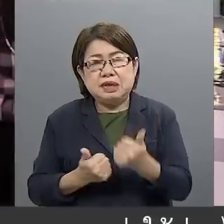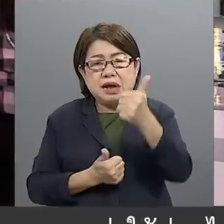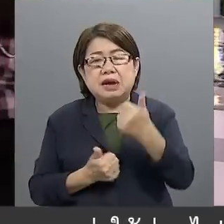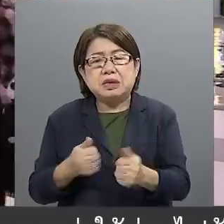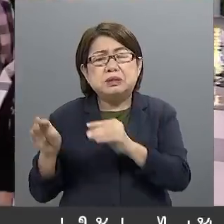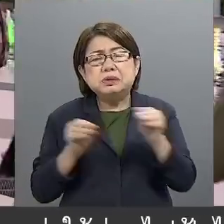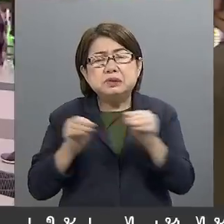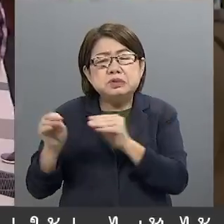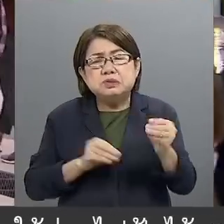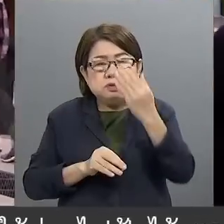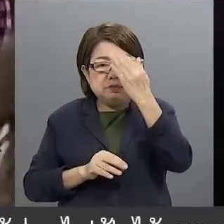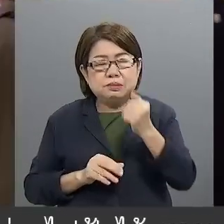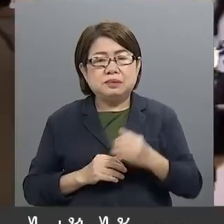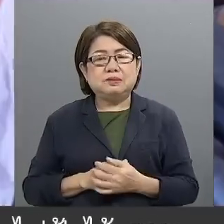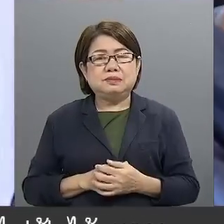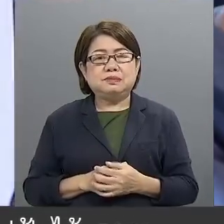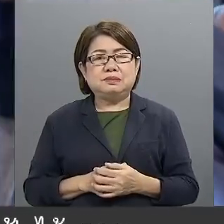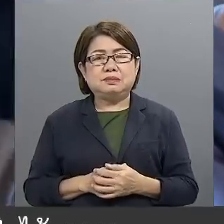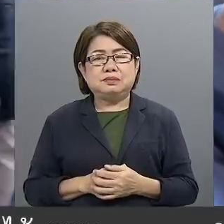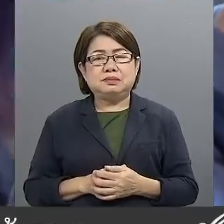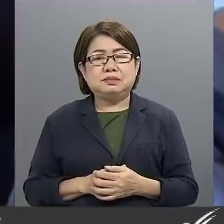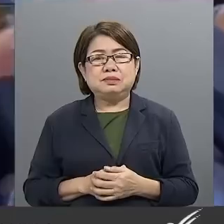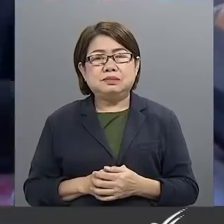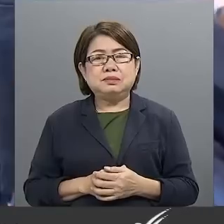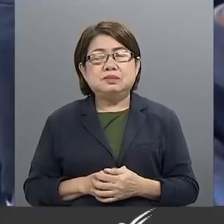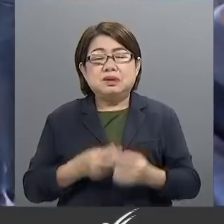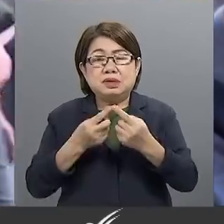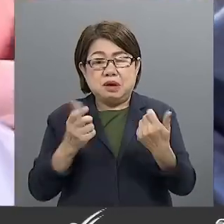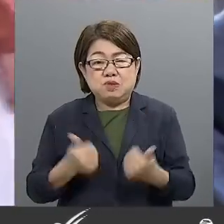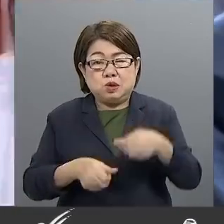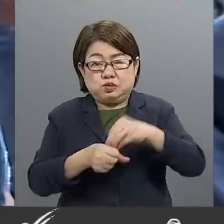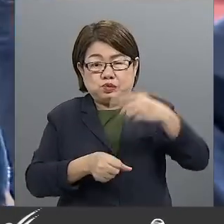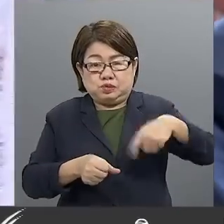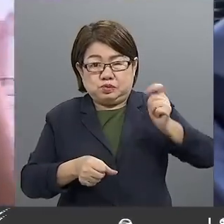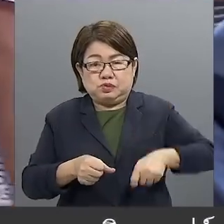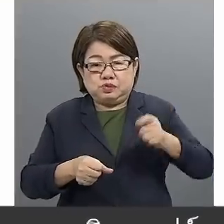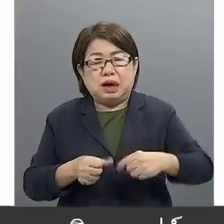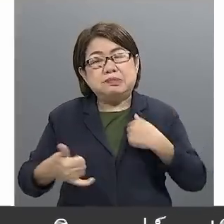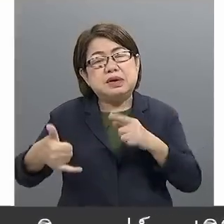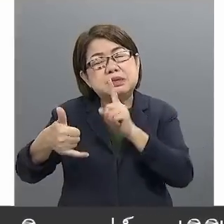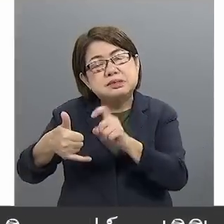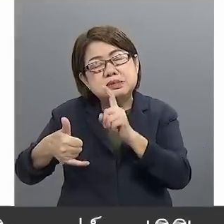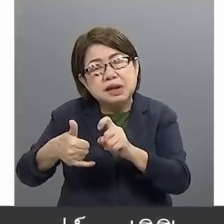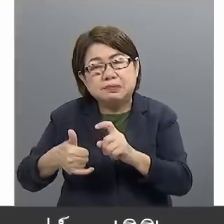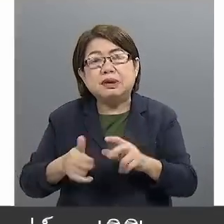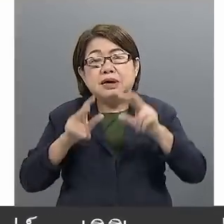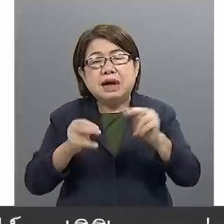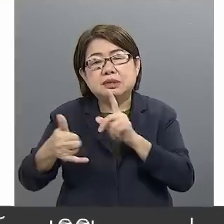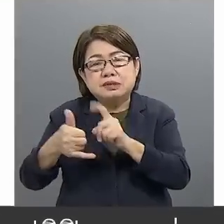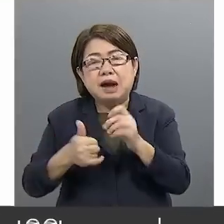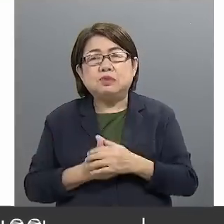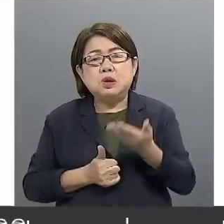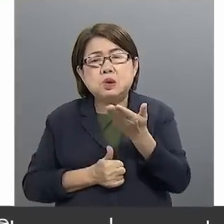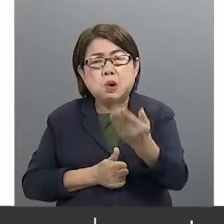รัฐบาลนอกจากนี้ที่ศาลวันนี้ก็ยังมีการไต่สวนผู้เกี่ยวข้องกรณีร้องขอให้ศาลปิดวอยซ์ทีวี